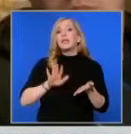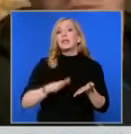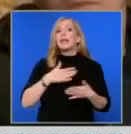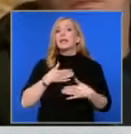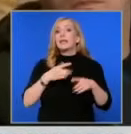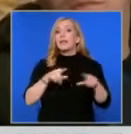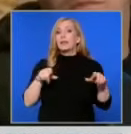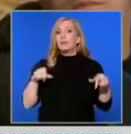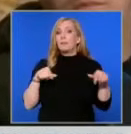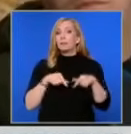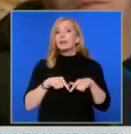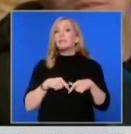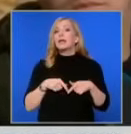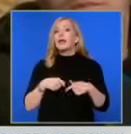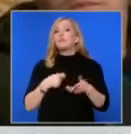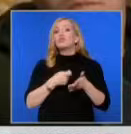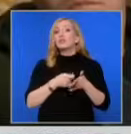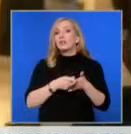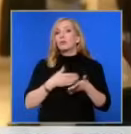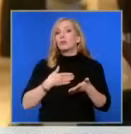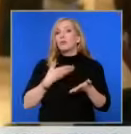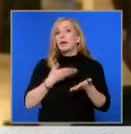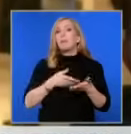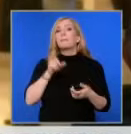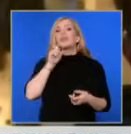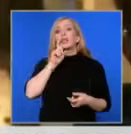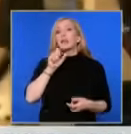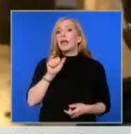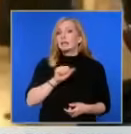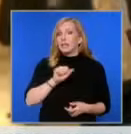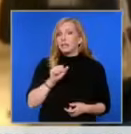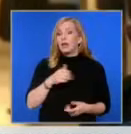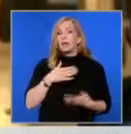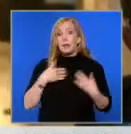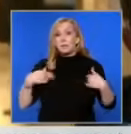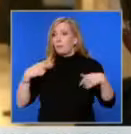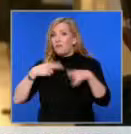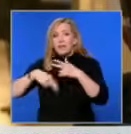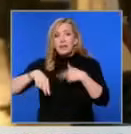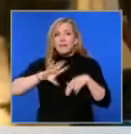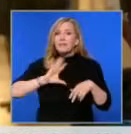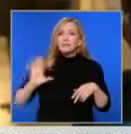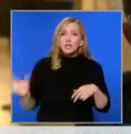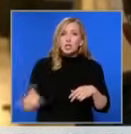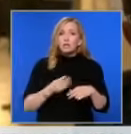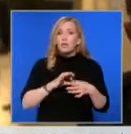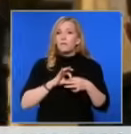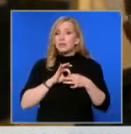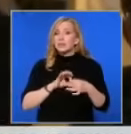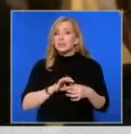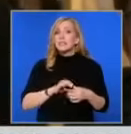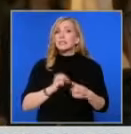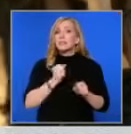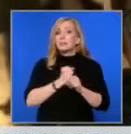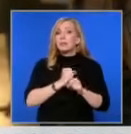спрямо задължение, което тя е имала към бащата на Александров. Проверяваме абсолютно всички обстоятелства, свързани с дейността на Петър